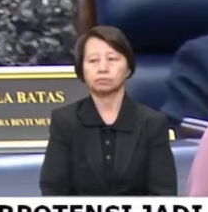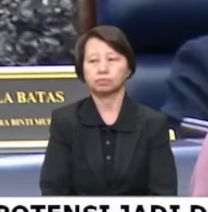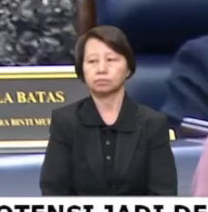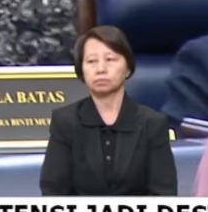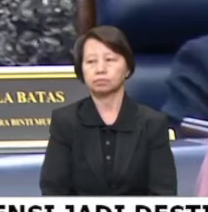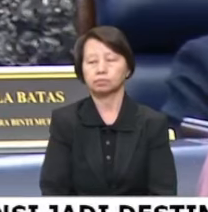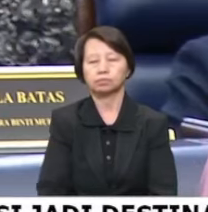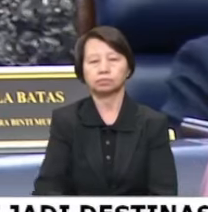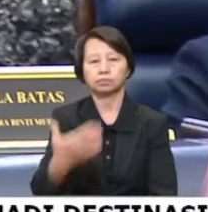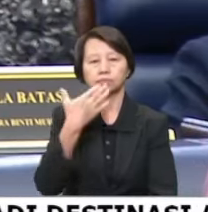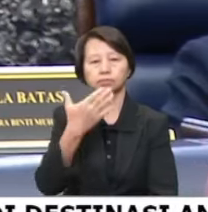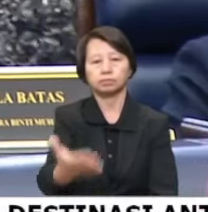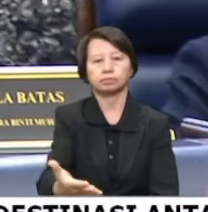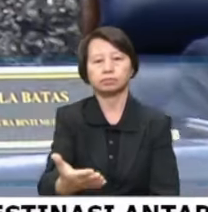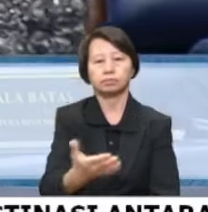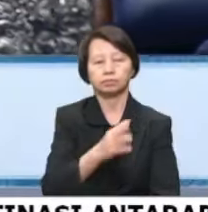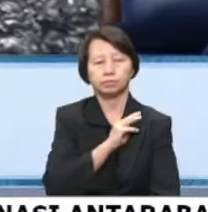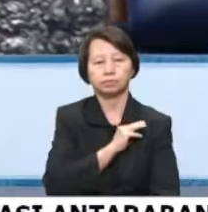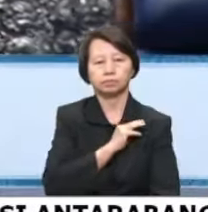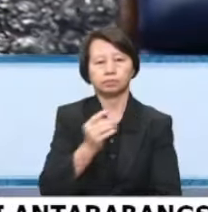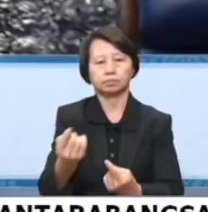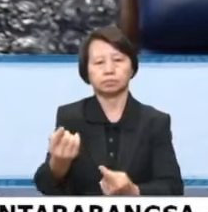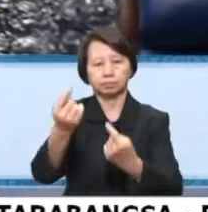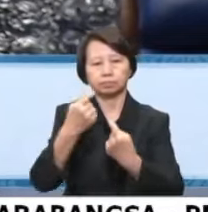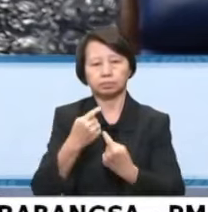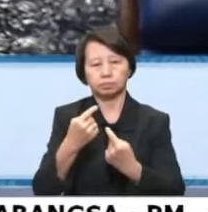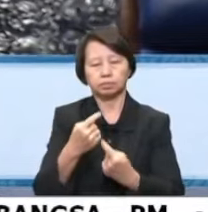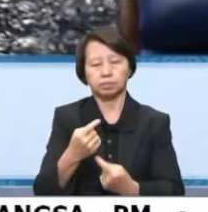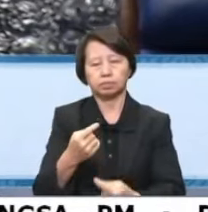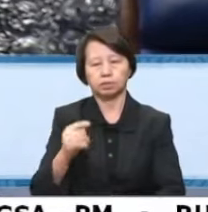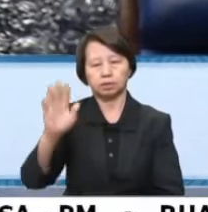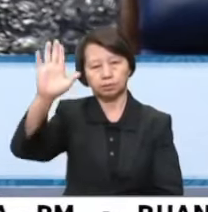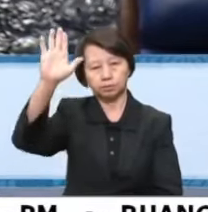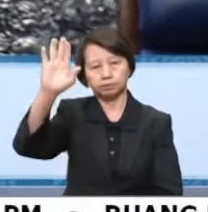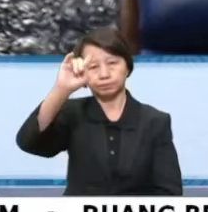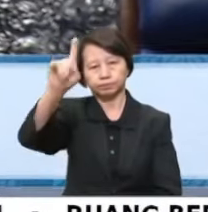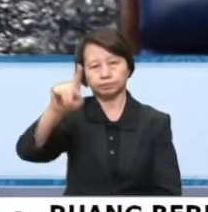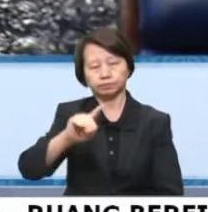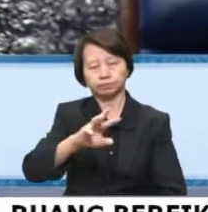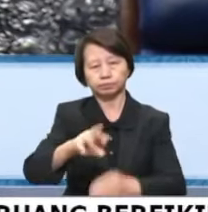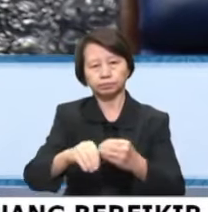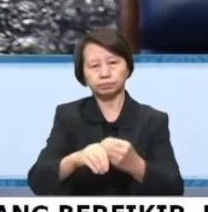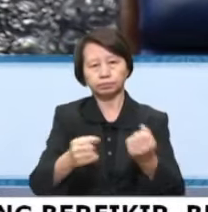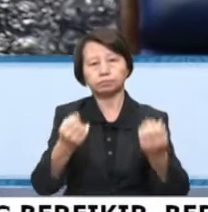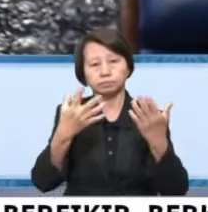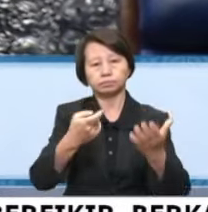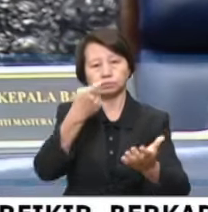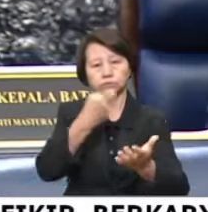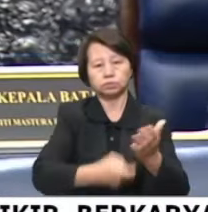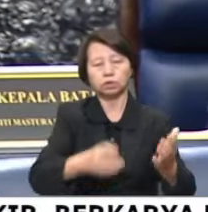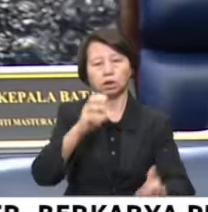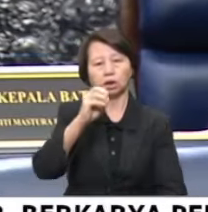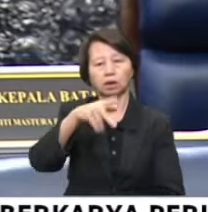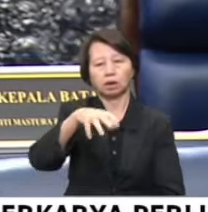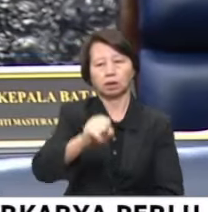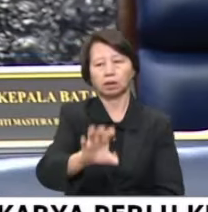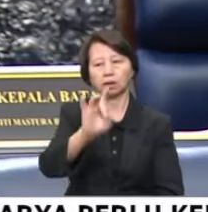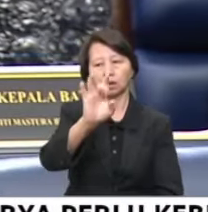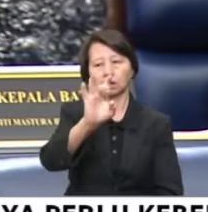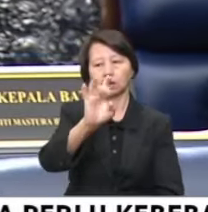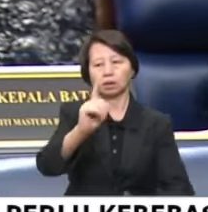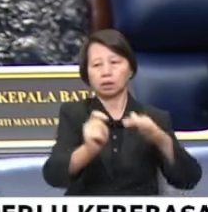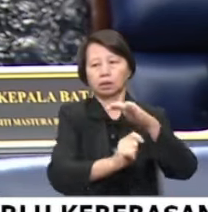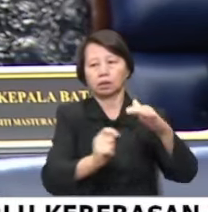Terima kasih diucapkan kepada Menteri di atas jawapan yang diberikan. Sebagai soalan tambahan, berapakah kos operasi bagi sesebuah taska